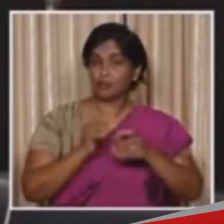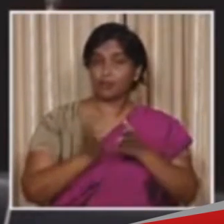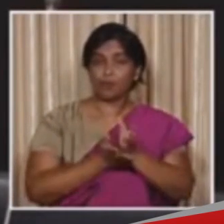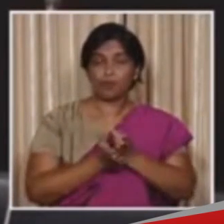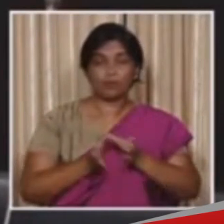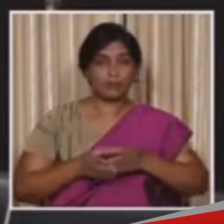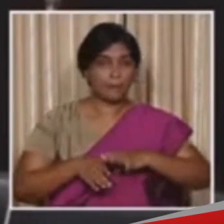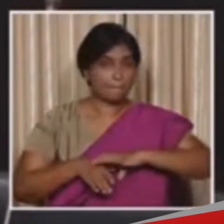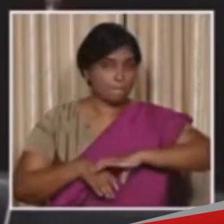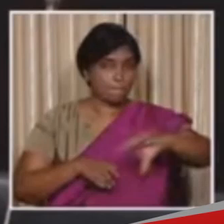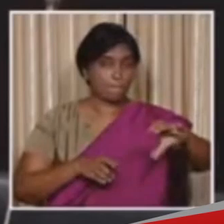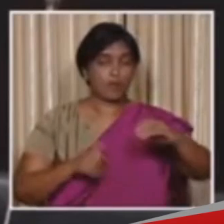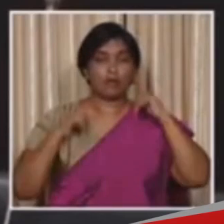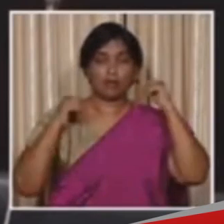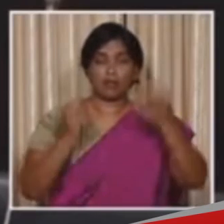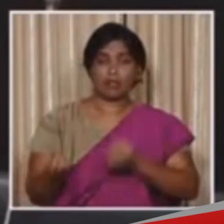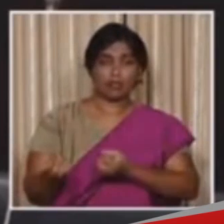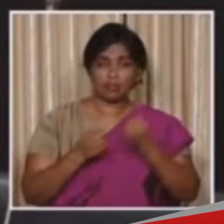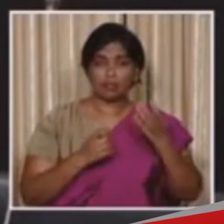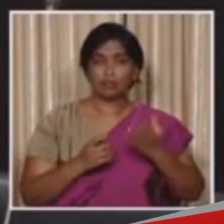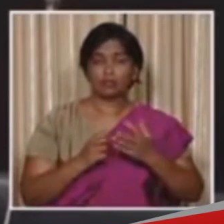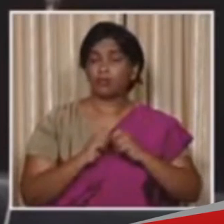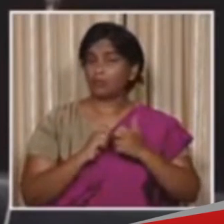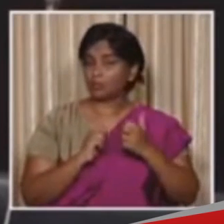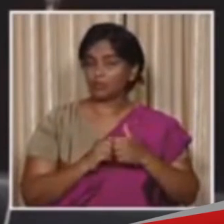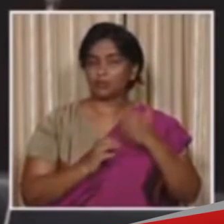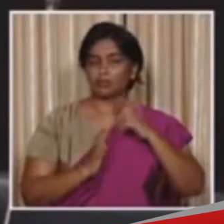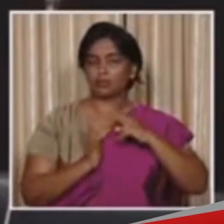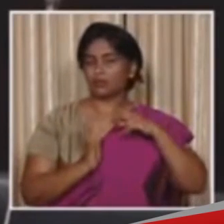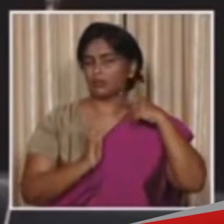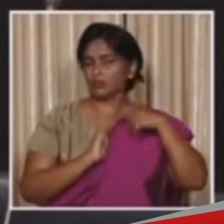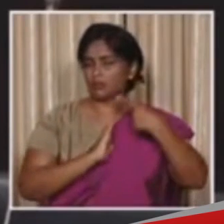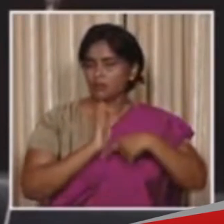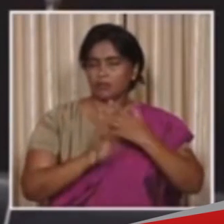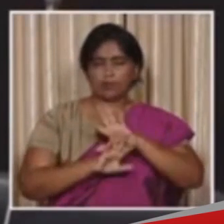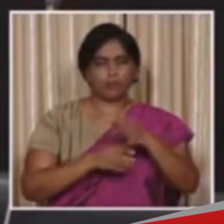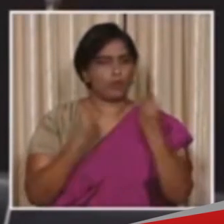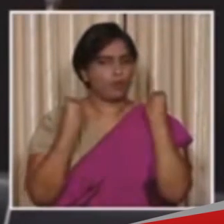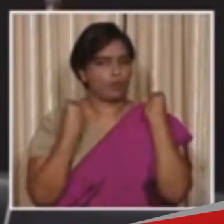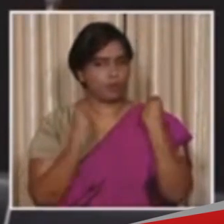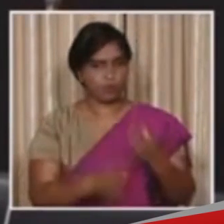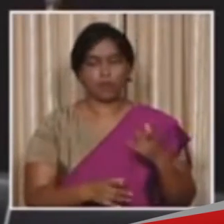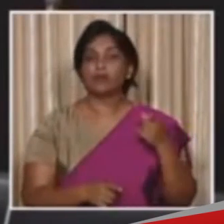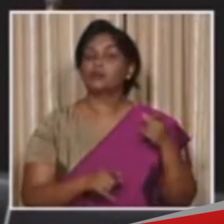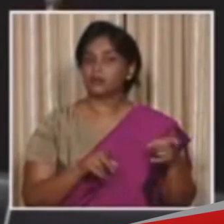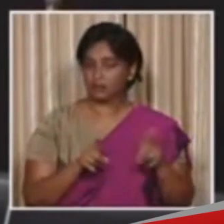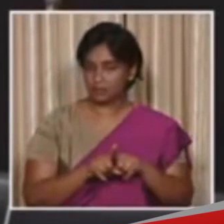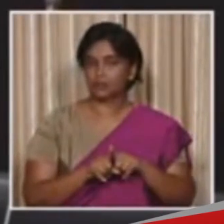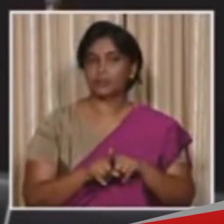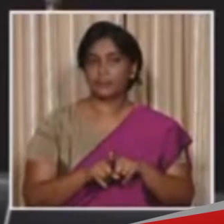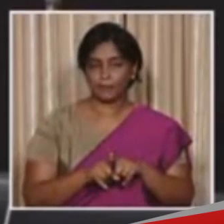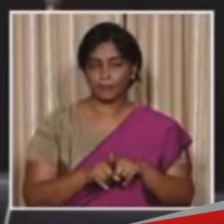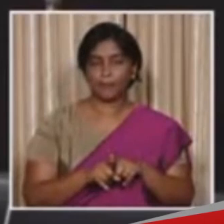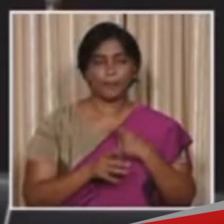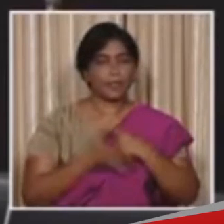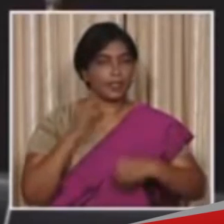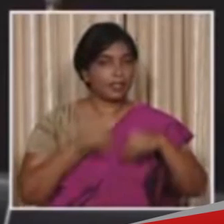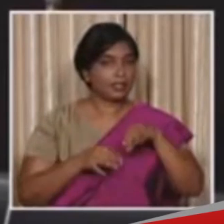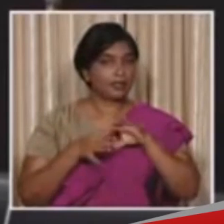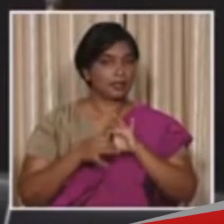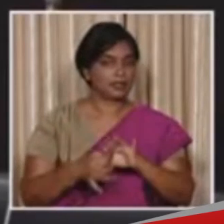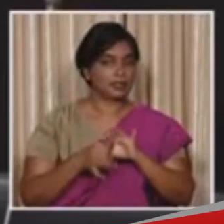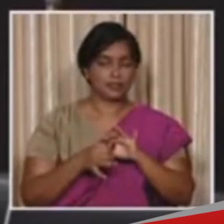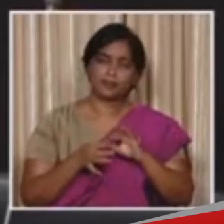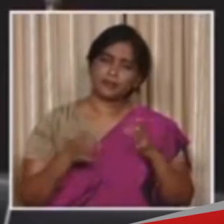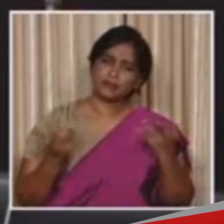පිල්ලක් ගලවලා පාලමක් ගලවලා මේක වුණොත් මේක මුළු ජාතියටම කරන විශාල අපරාධයක් ඒ නිසා ඒ අයගේ තියෙන දේශපාලන සම්බන්ධකම්